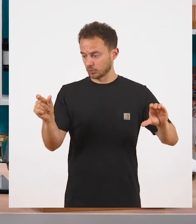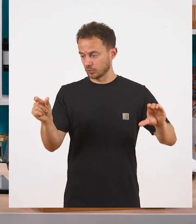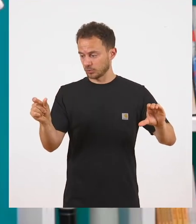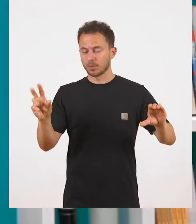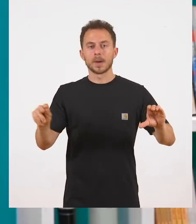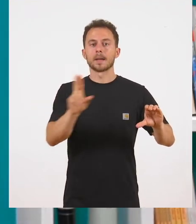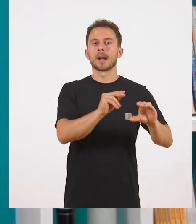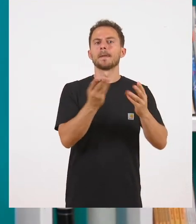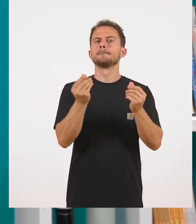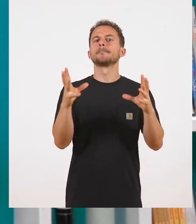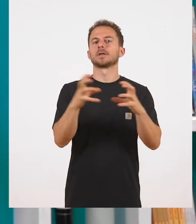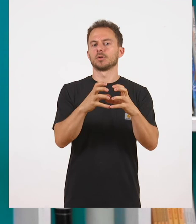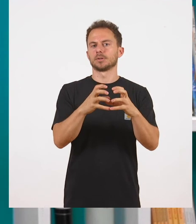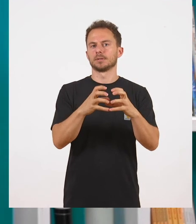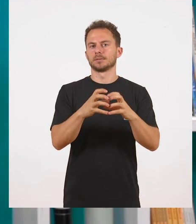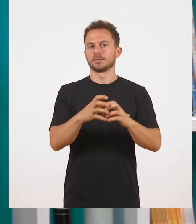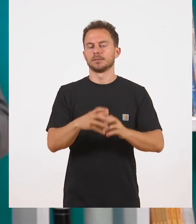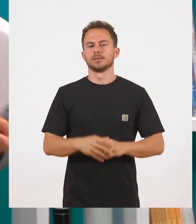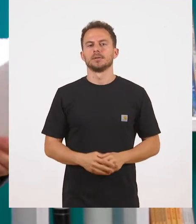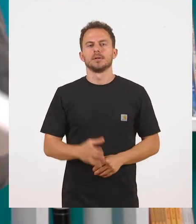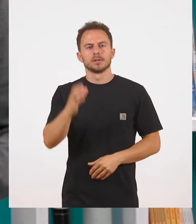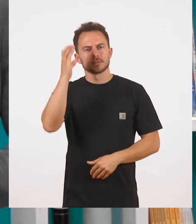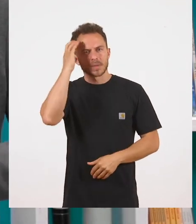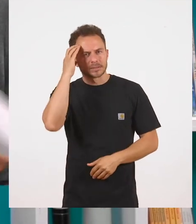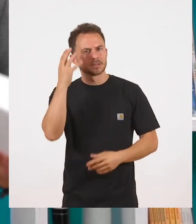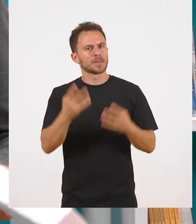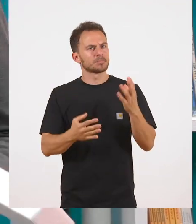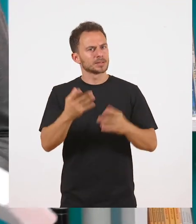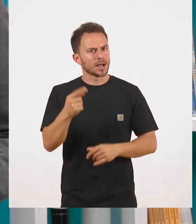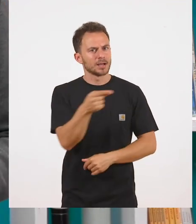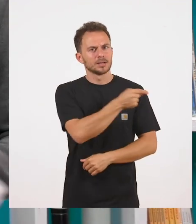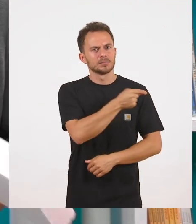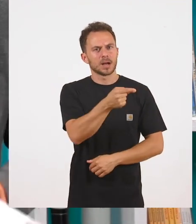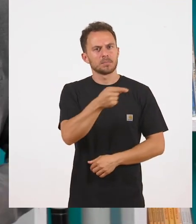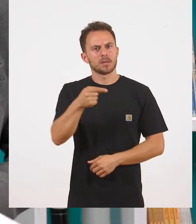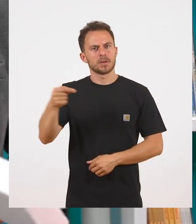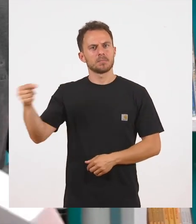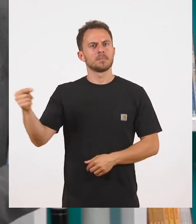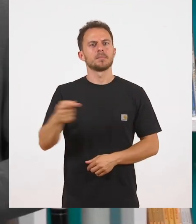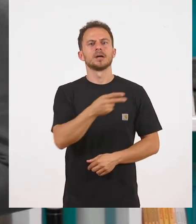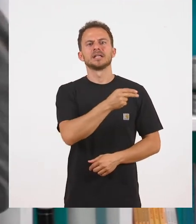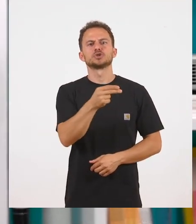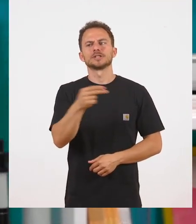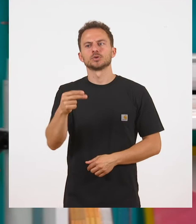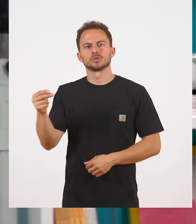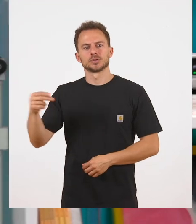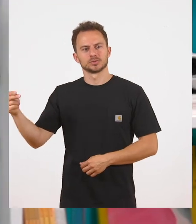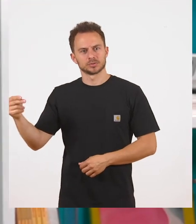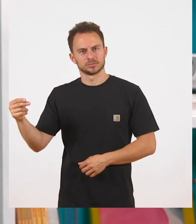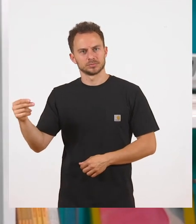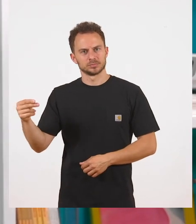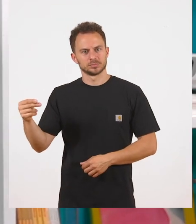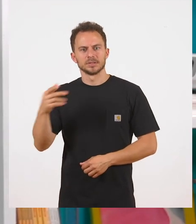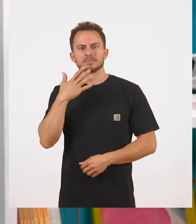πυκνότητα. Γιατί θυμόμαστε πως έχουμε μάθει στα ισοδύναμα κλάσματα, μπορούμε να δημιουργήσουμε ισοδύναμα κλάσματα, αυτό είναι μια